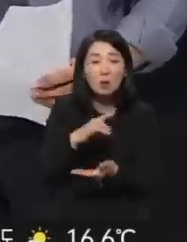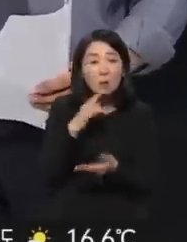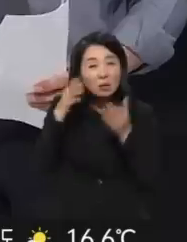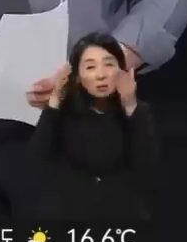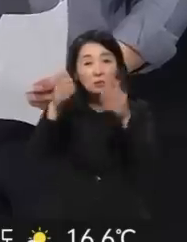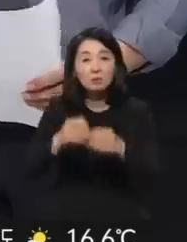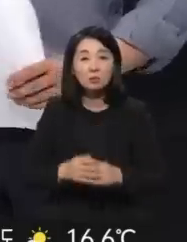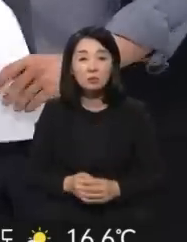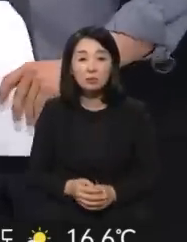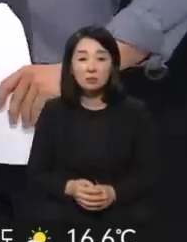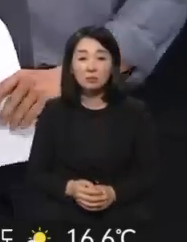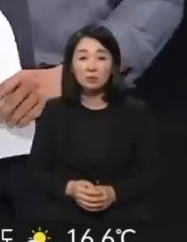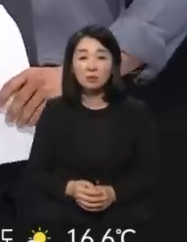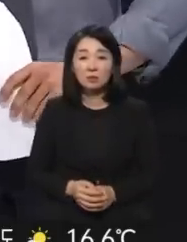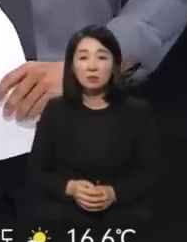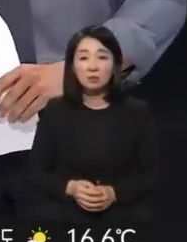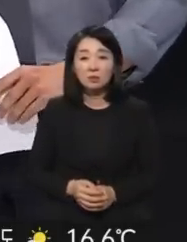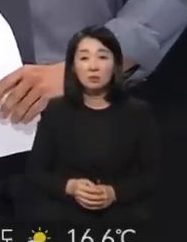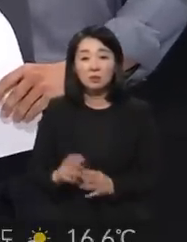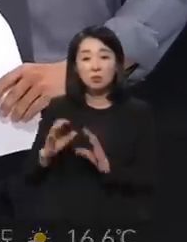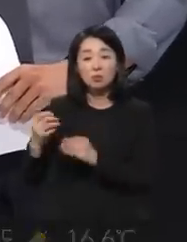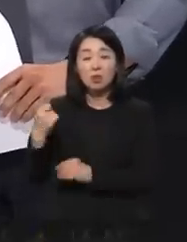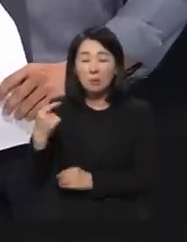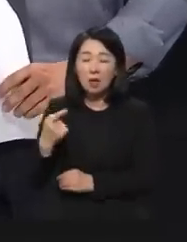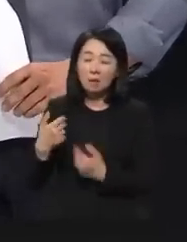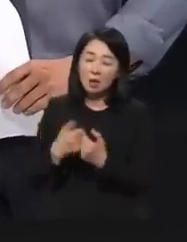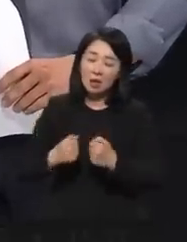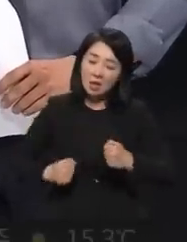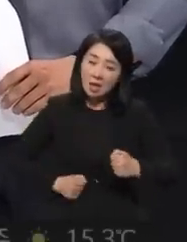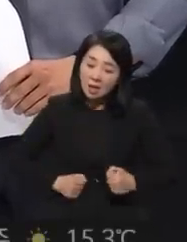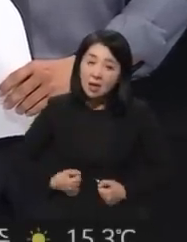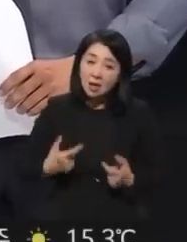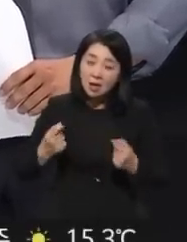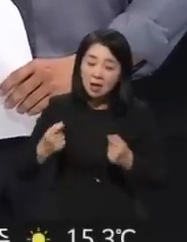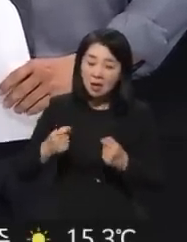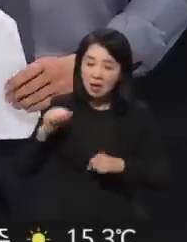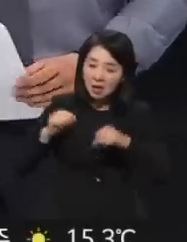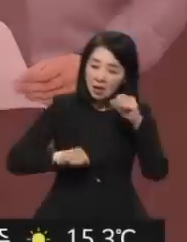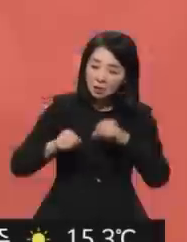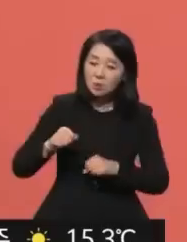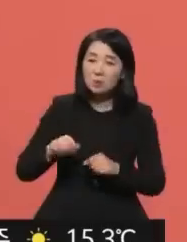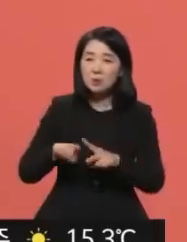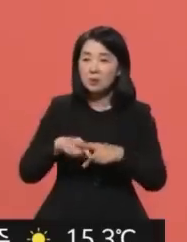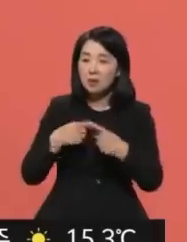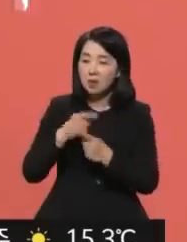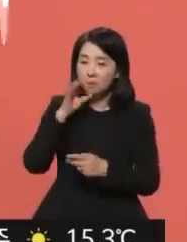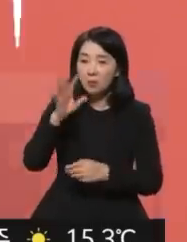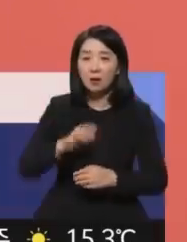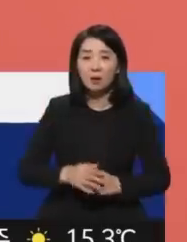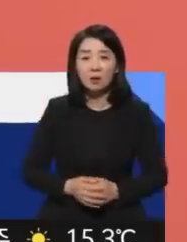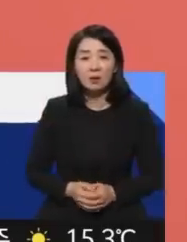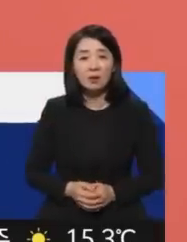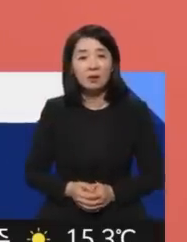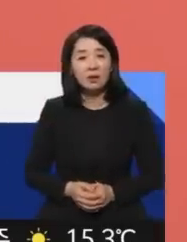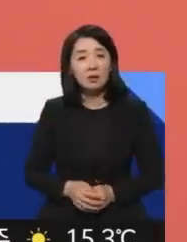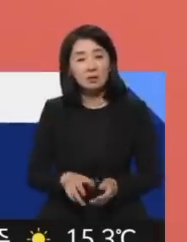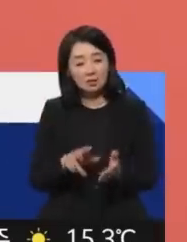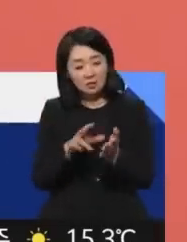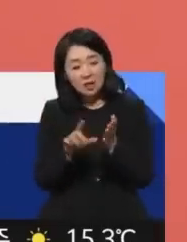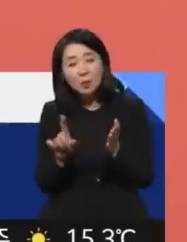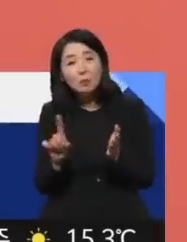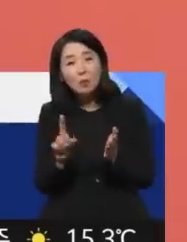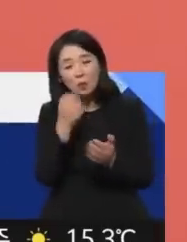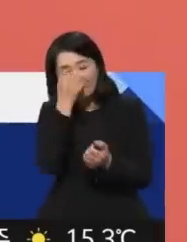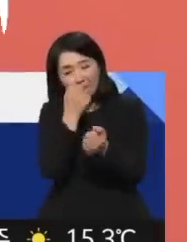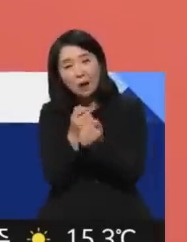여당 역시 경찰의 이런 청개구리 같은 행태에 동의할 수 없었나 봅니다. 있을 수 없는 자료인 거죠.